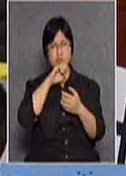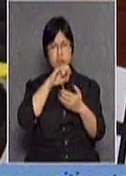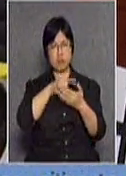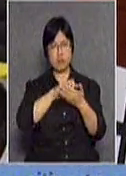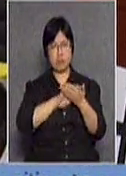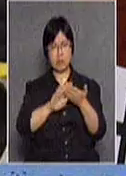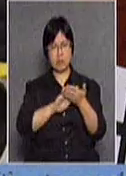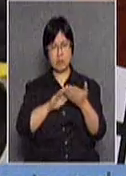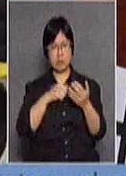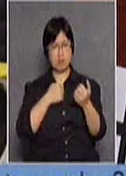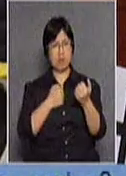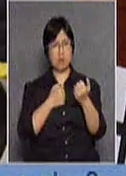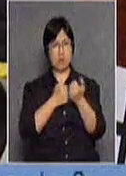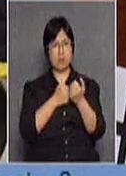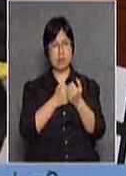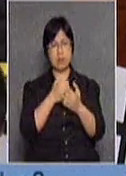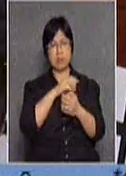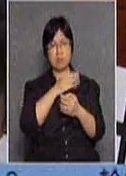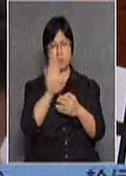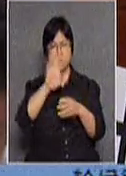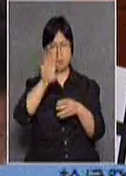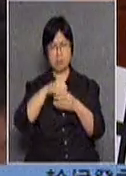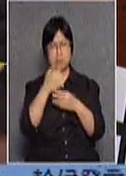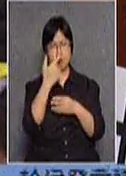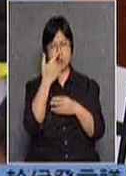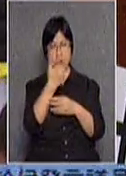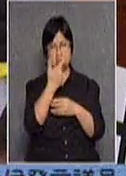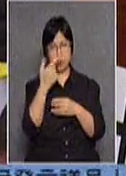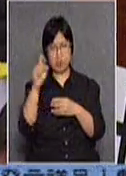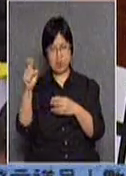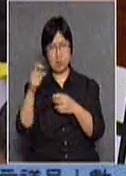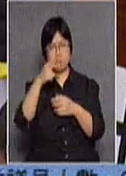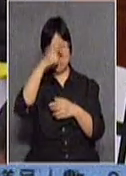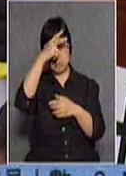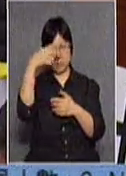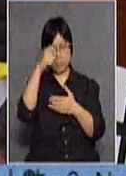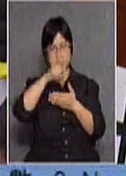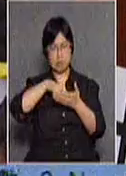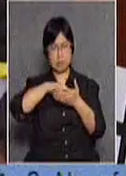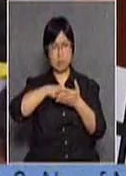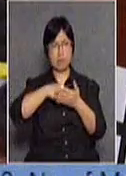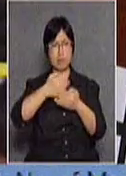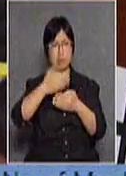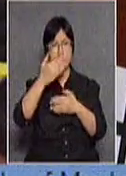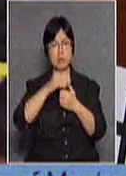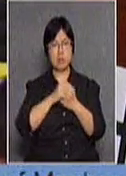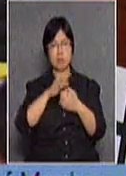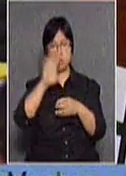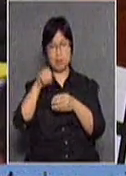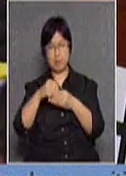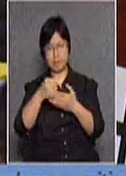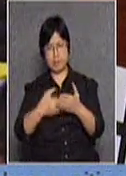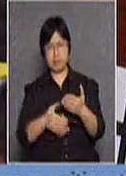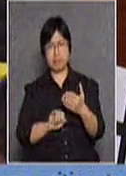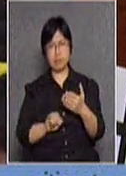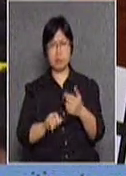持拒絕納入這個689行政長官辦公室入去這個的附表裡面，